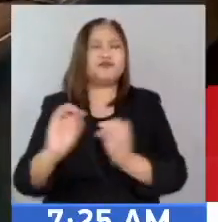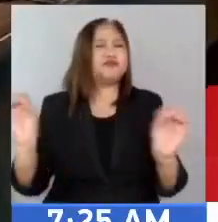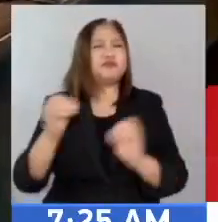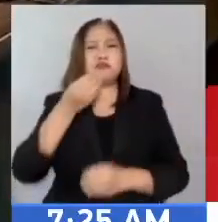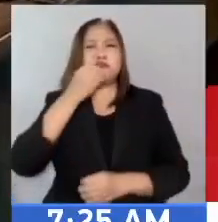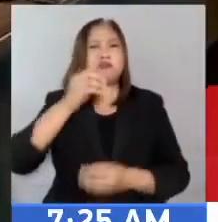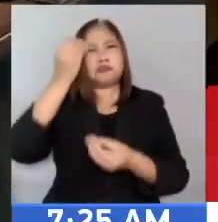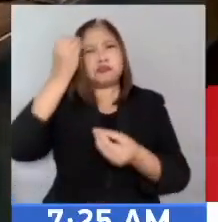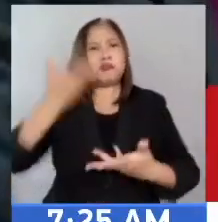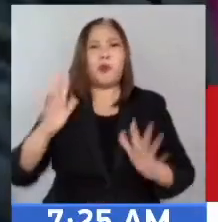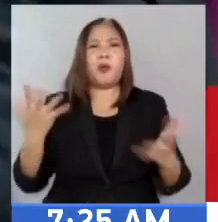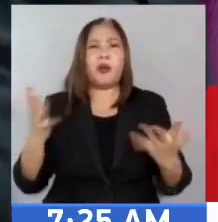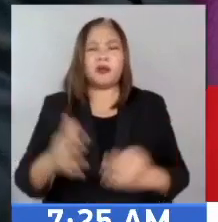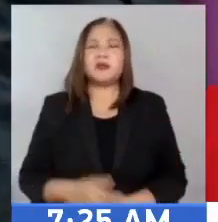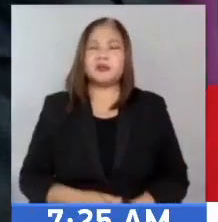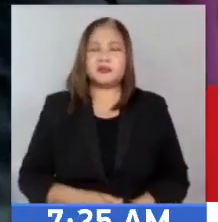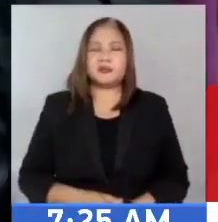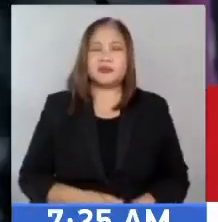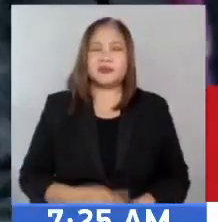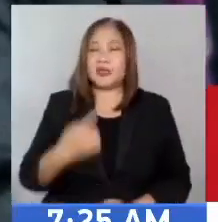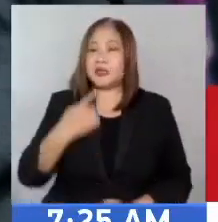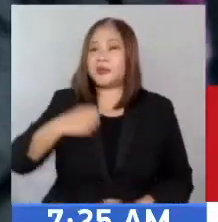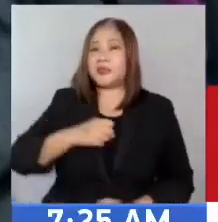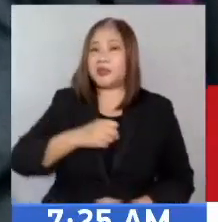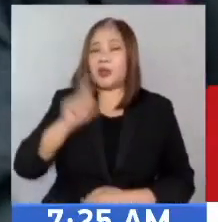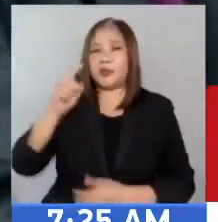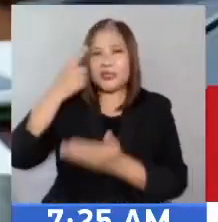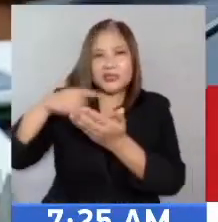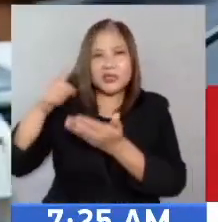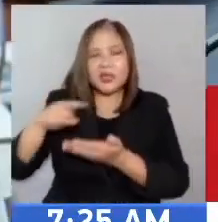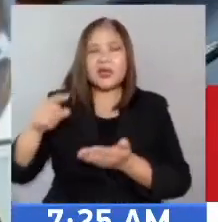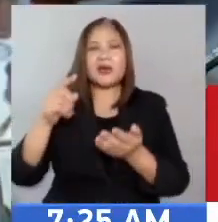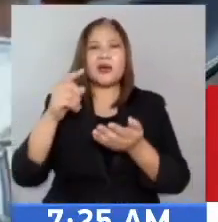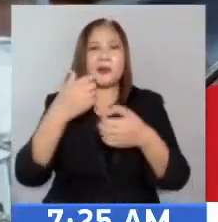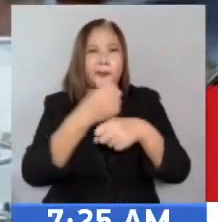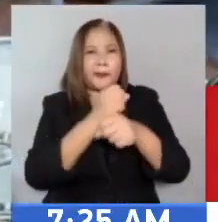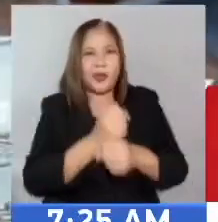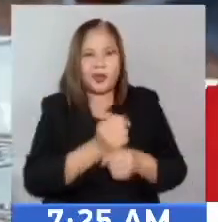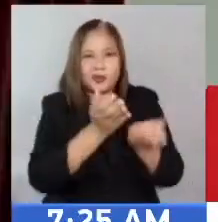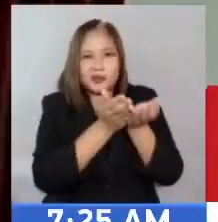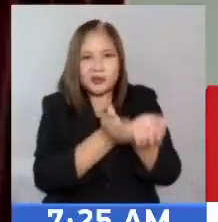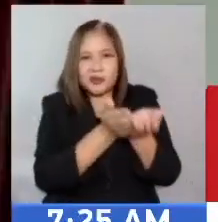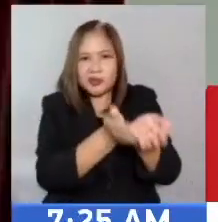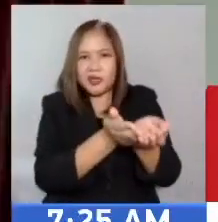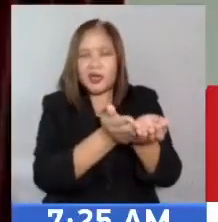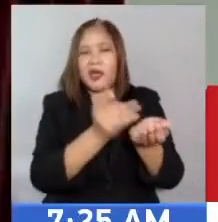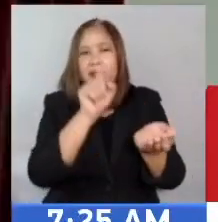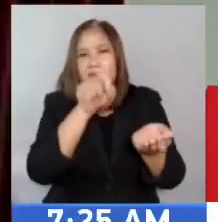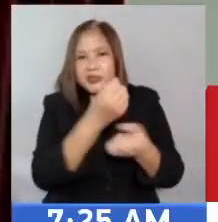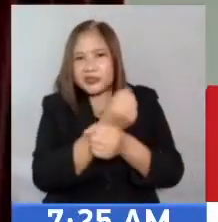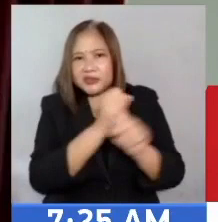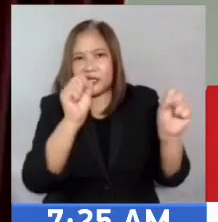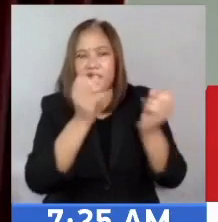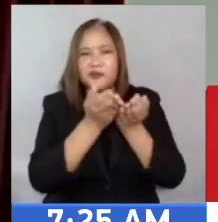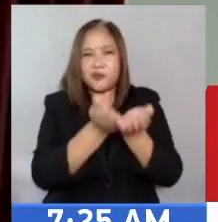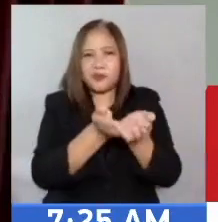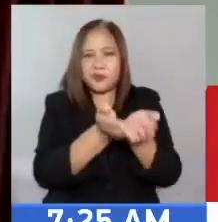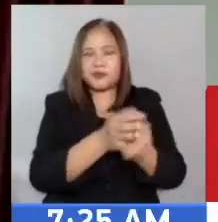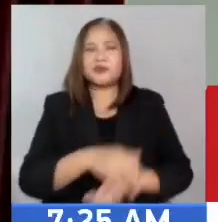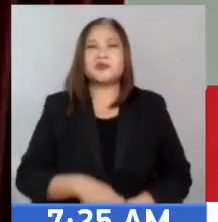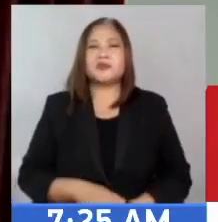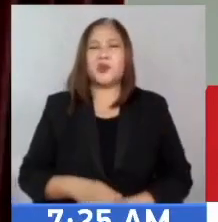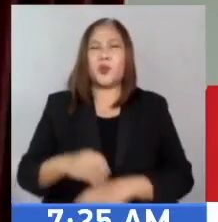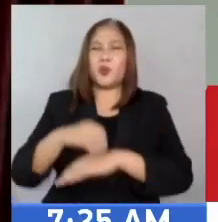dapat na-inspeksyon ng marina mula disenyo hanggang kaligtasan ng mga sakyang pandagat. Nang dahil umano sa overloading at iba pang